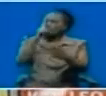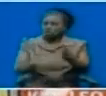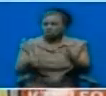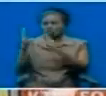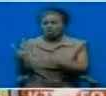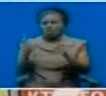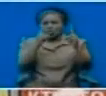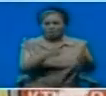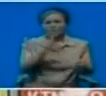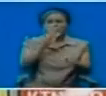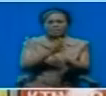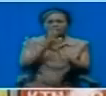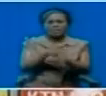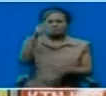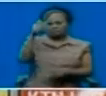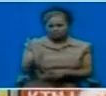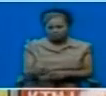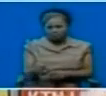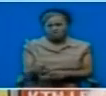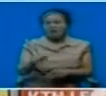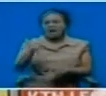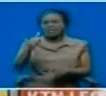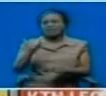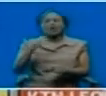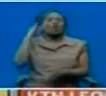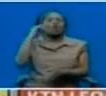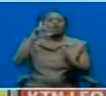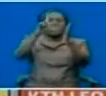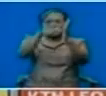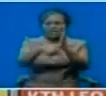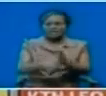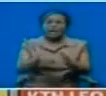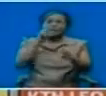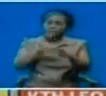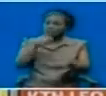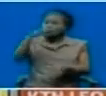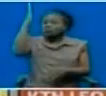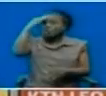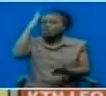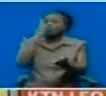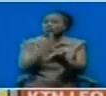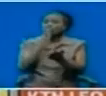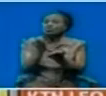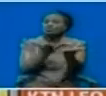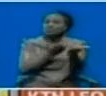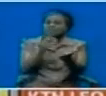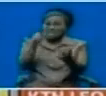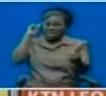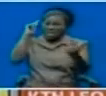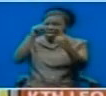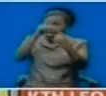kawaida, wengi hukata simu na pengine kupiga wakati mwingine, lakini unafahamu kwamba huduma hiyo